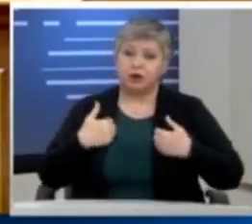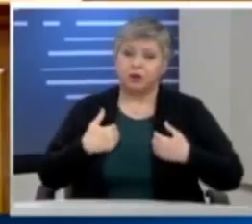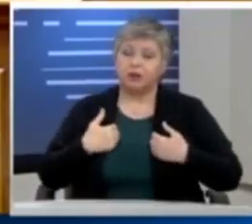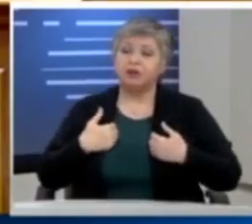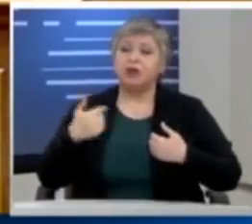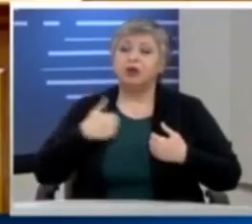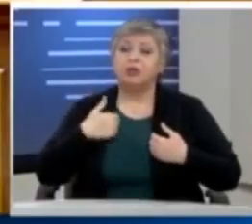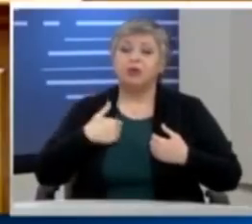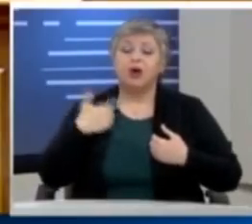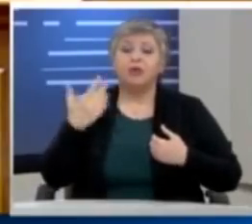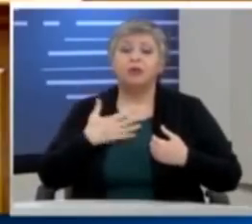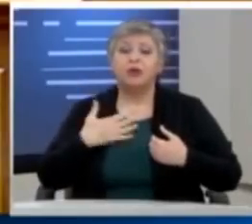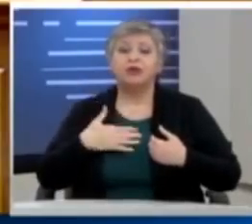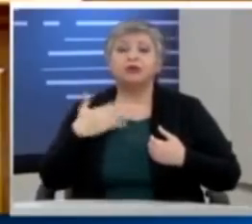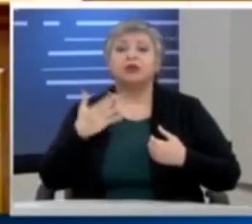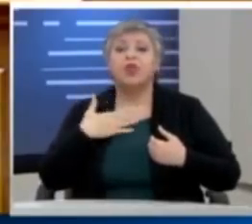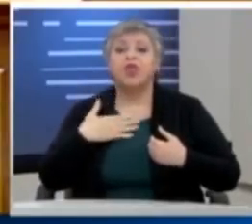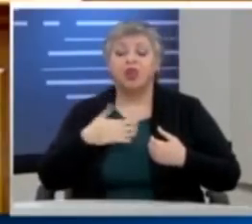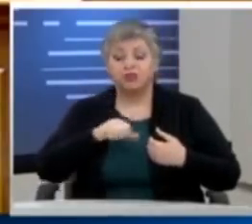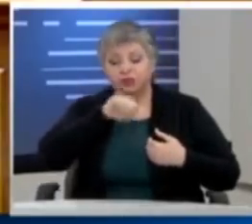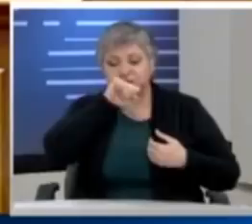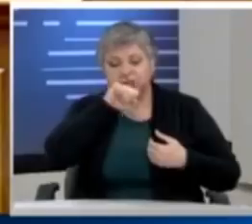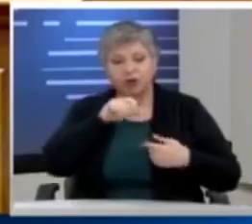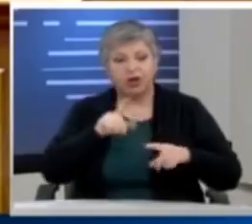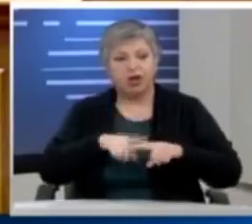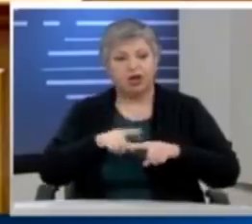ανθεληνικές, έλεγαν, θέσεις. Θα θυμόσαστε το